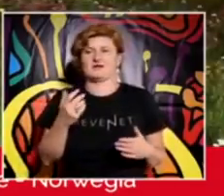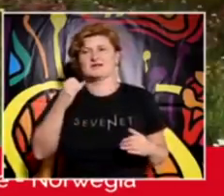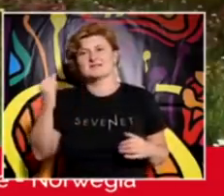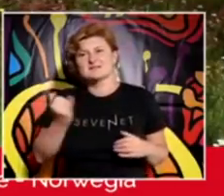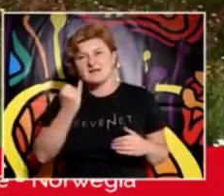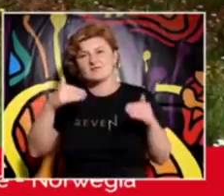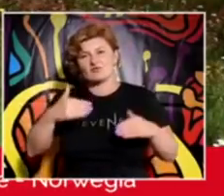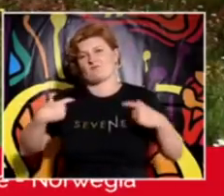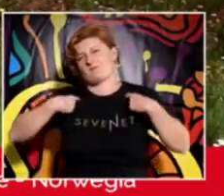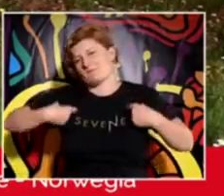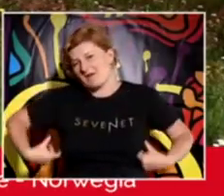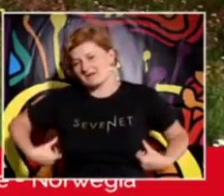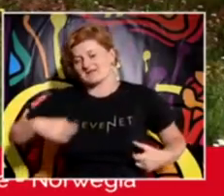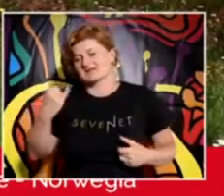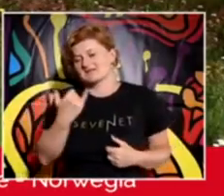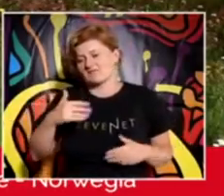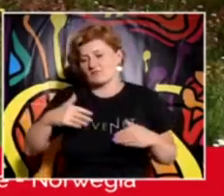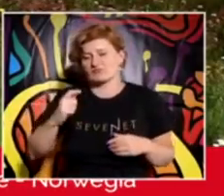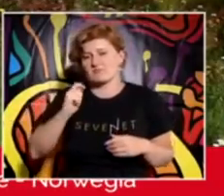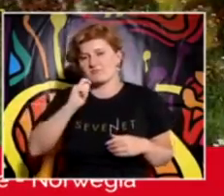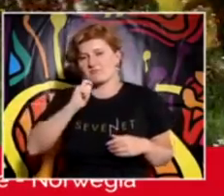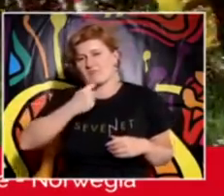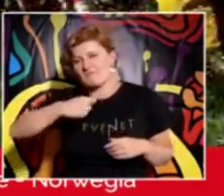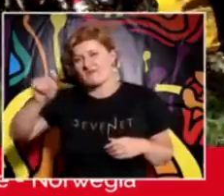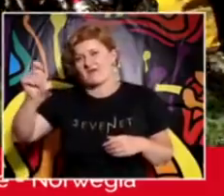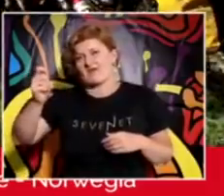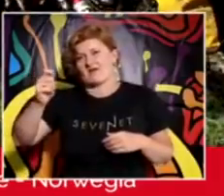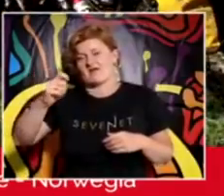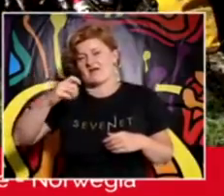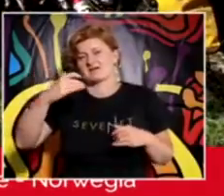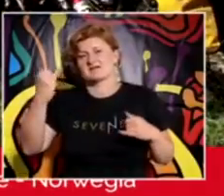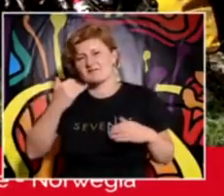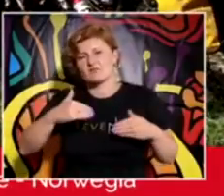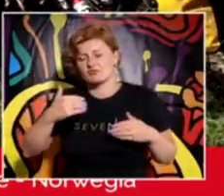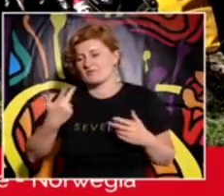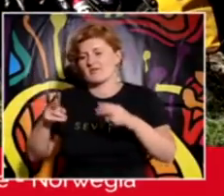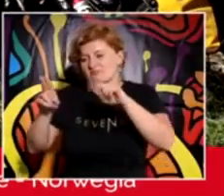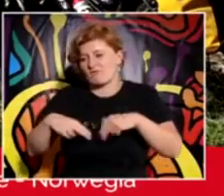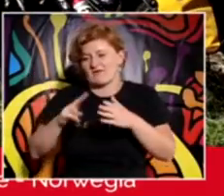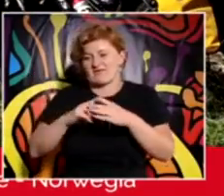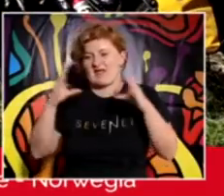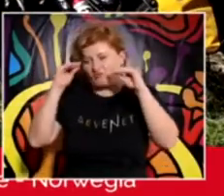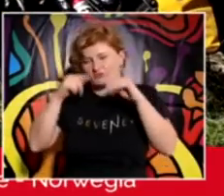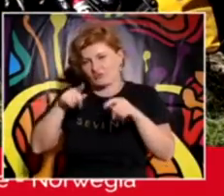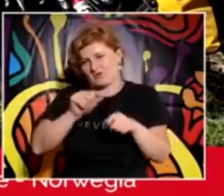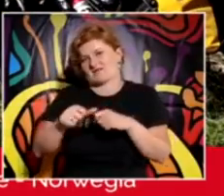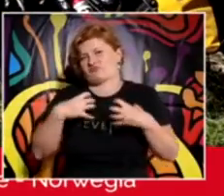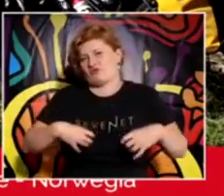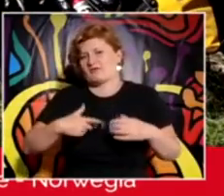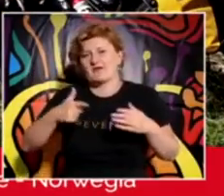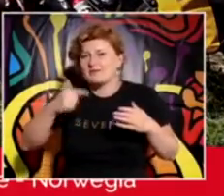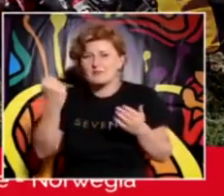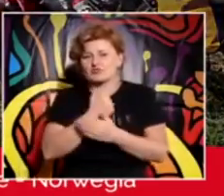zawsze możemy wziąć plecak, zawsze możemy pojechać, zawsze możemy nie wrócić na noc i to też może być przygoda. Nie musimy naprawdę nigdzie daleko